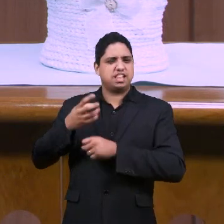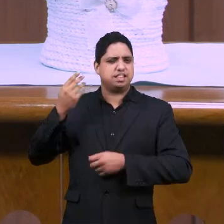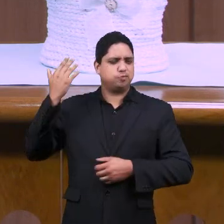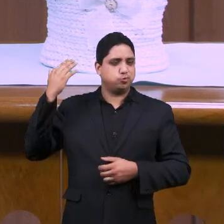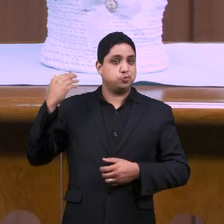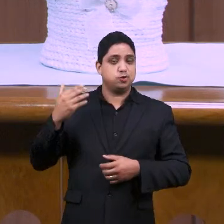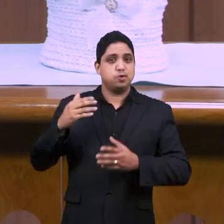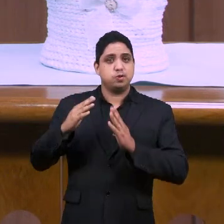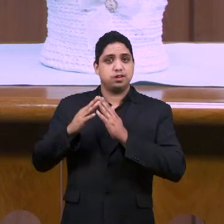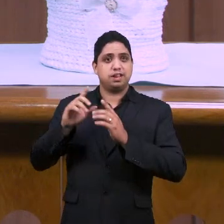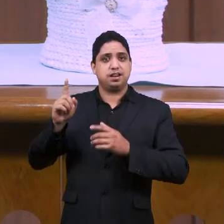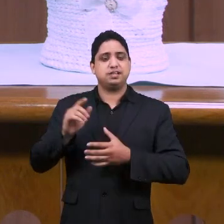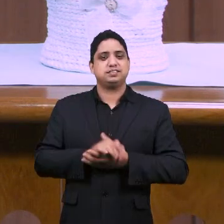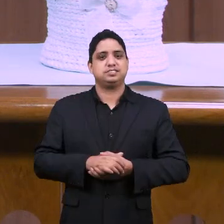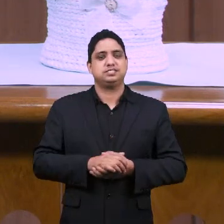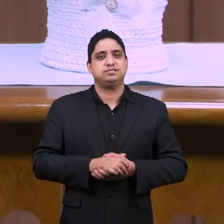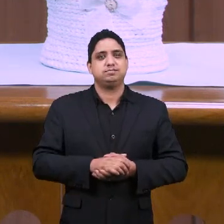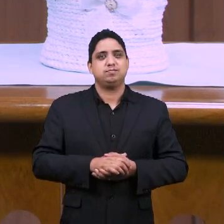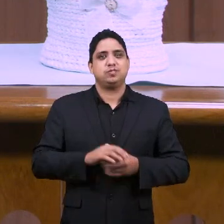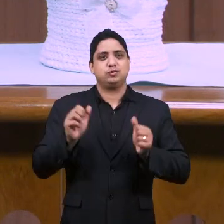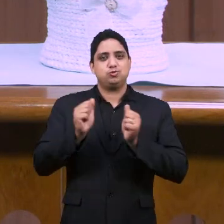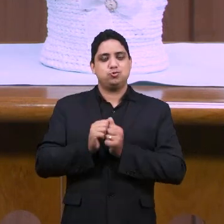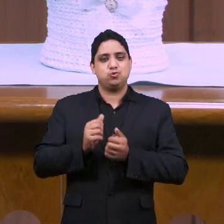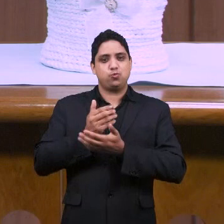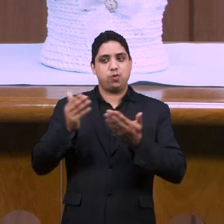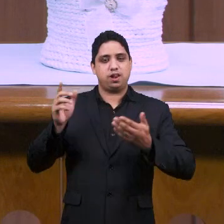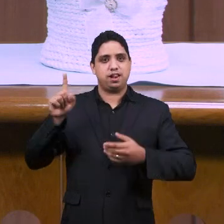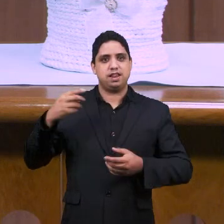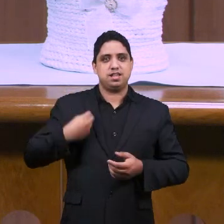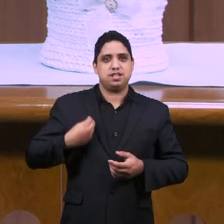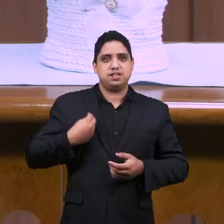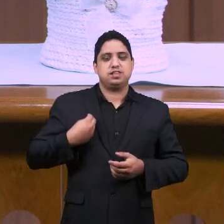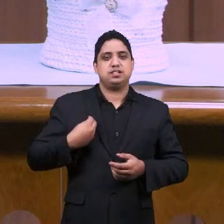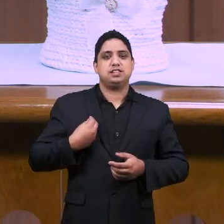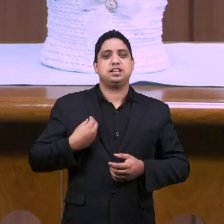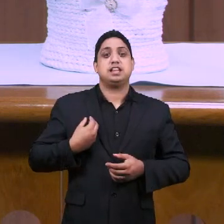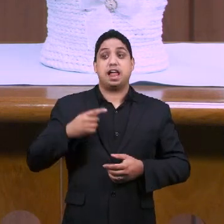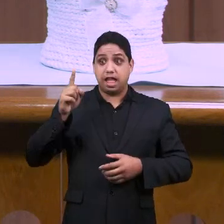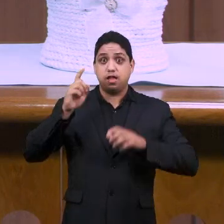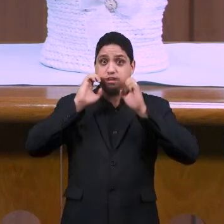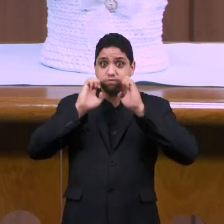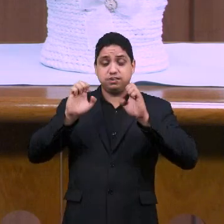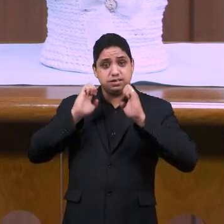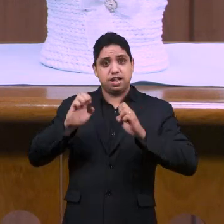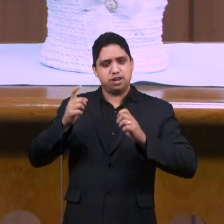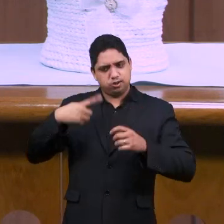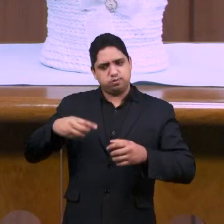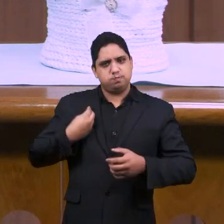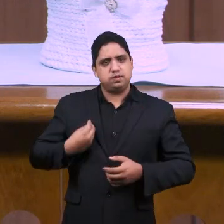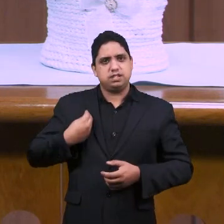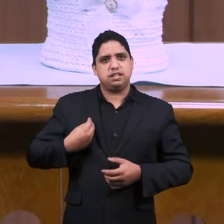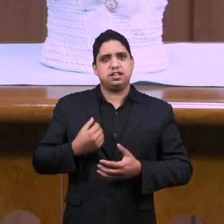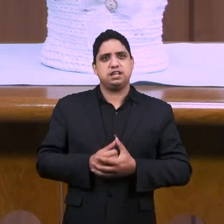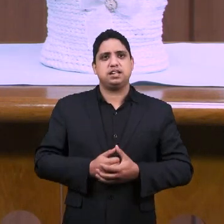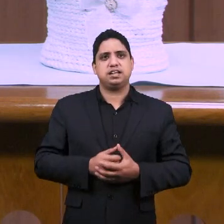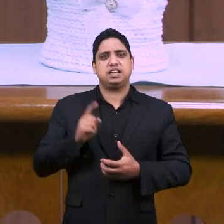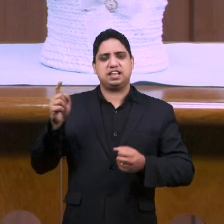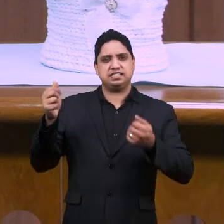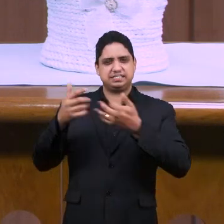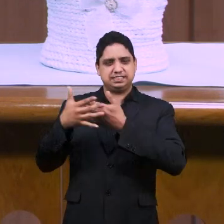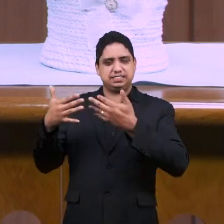là-bas, mes parents ont été pionniers là-bas avec les frères de l'Évangile, en